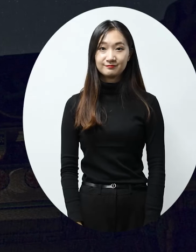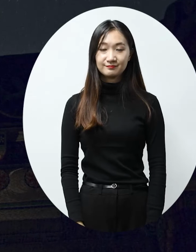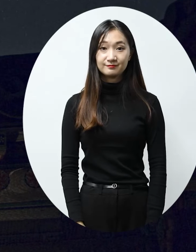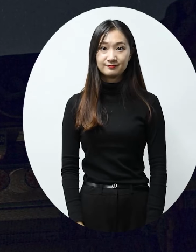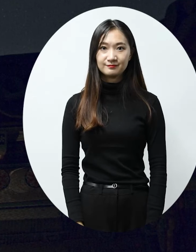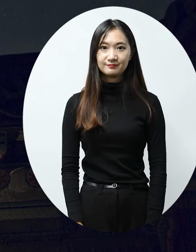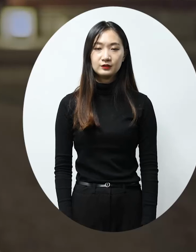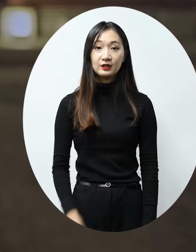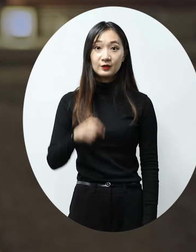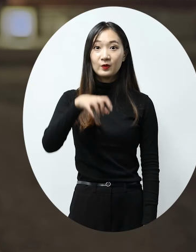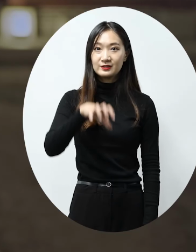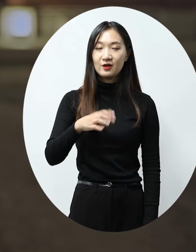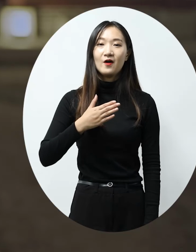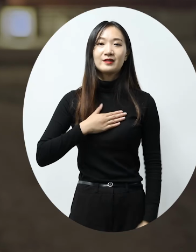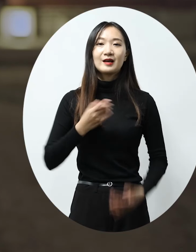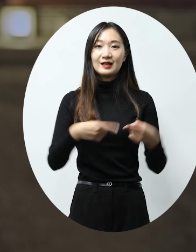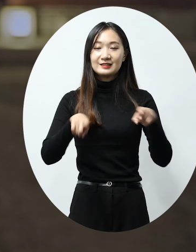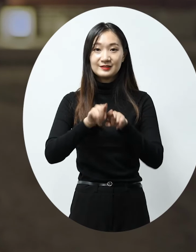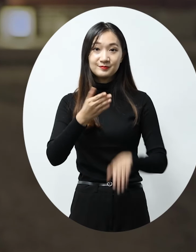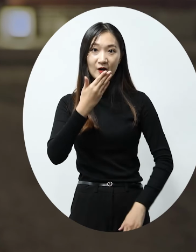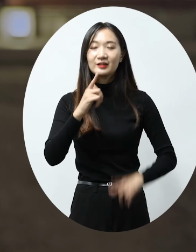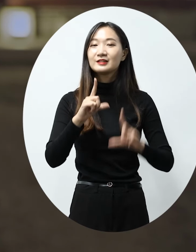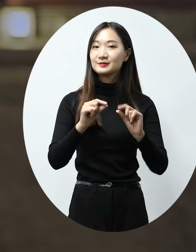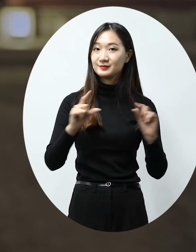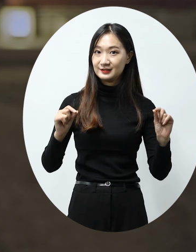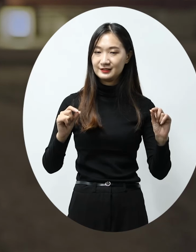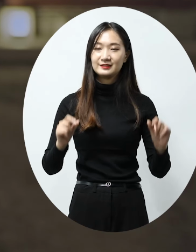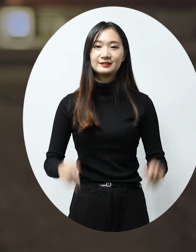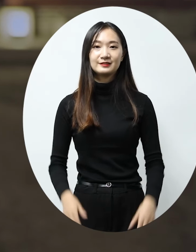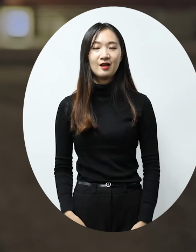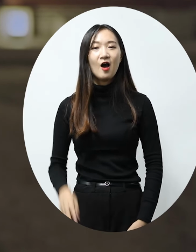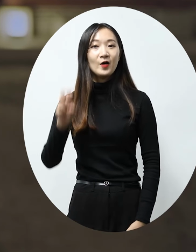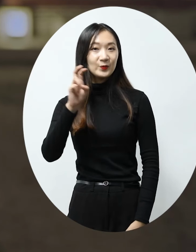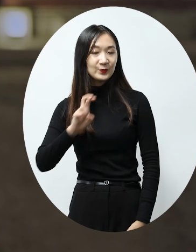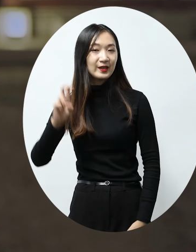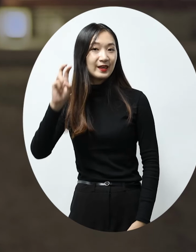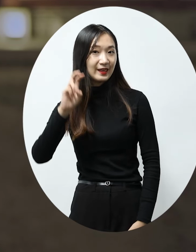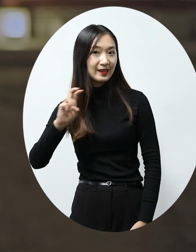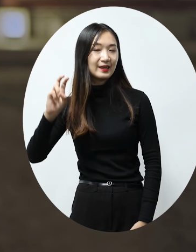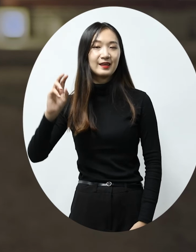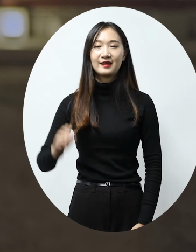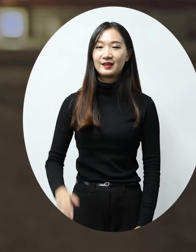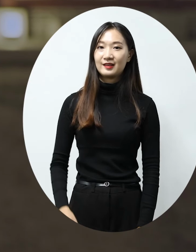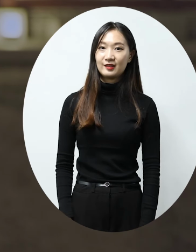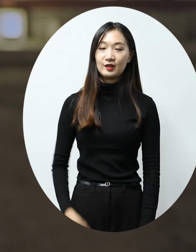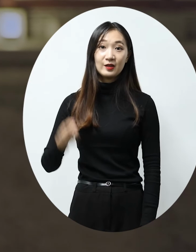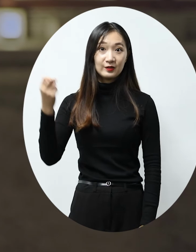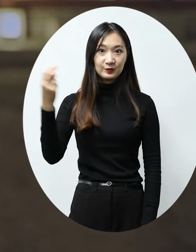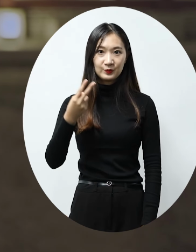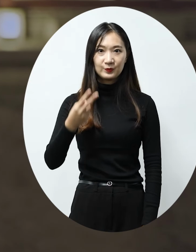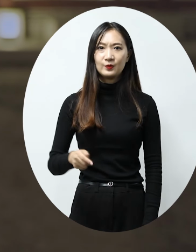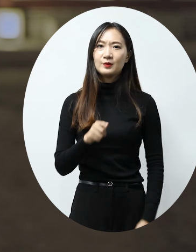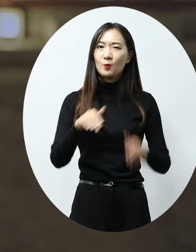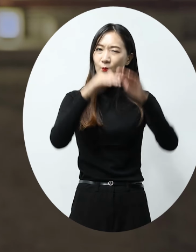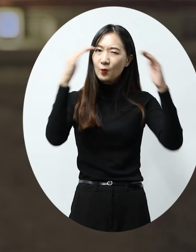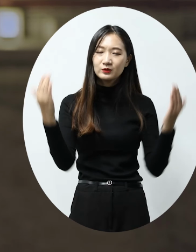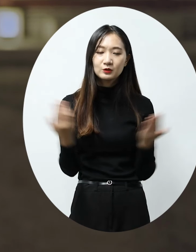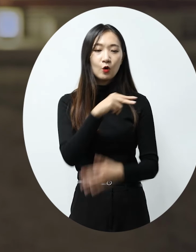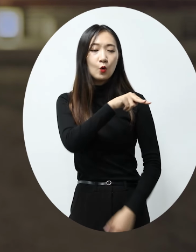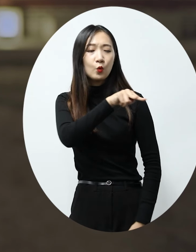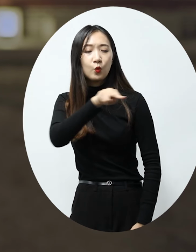이곳에서 저와 함께 먹은 음식과 울려퍼졌던 풍악 그리고 이